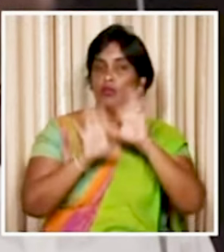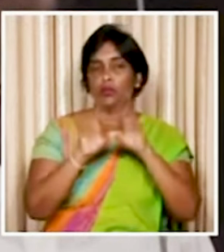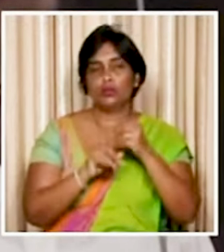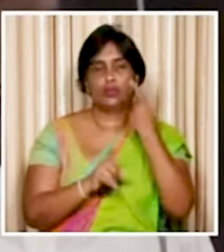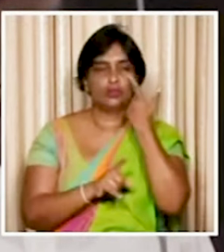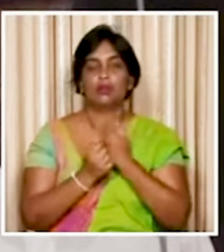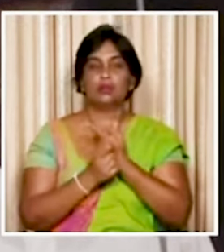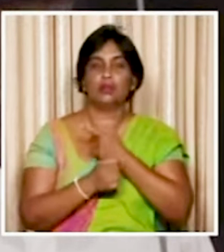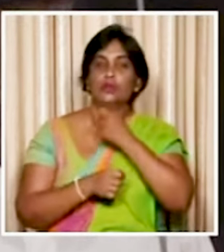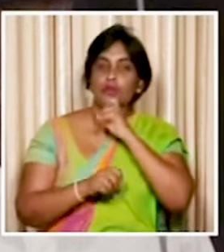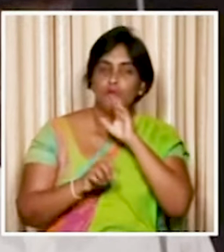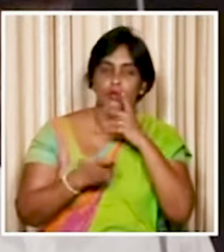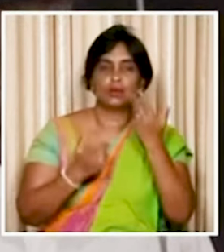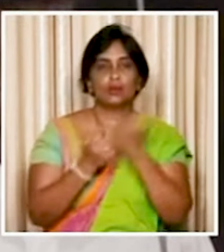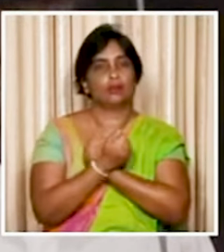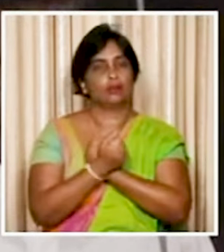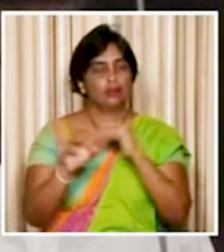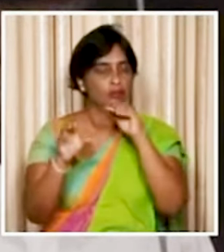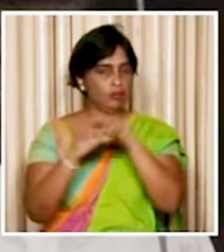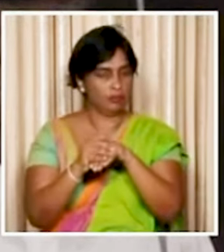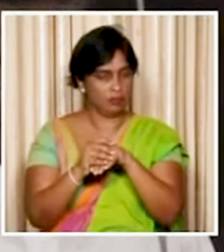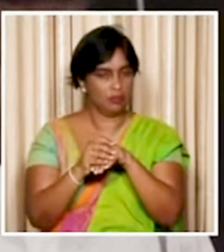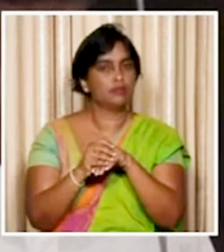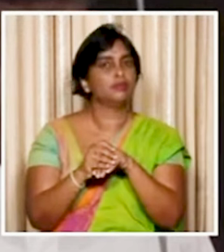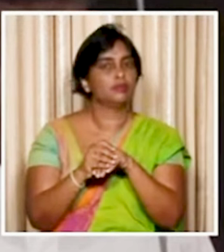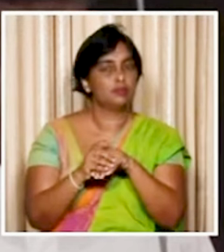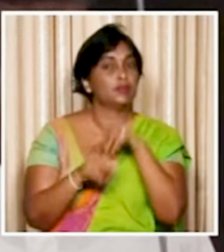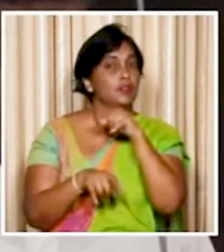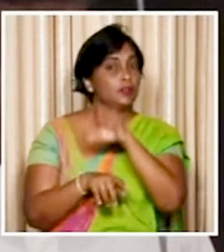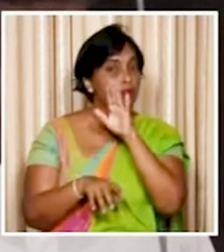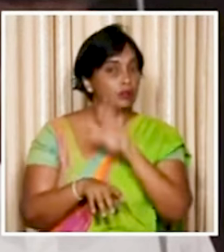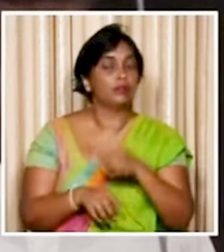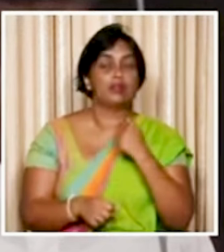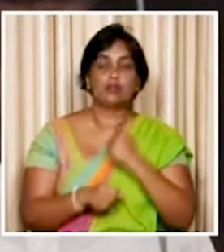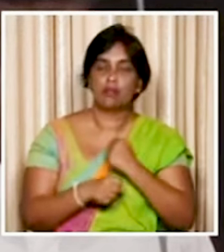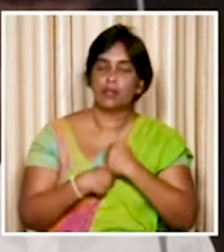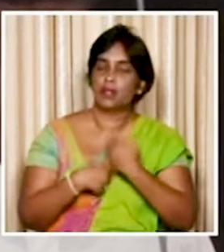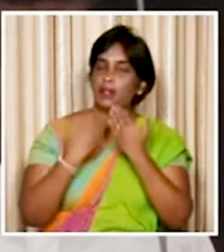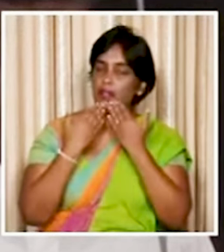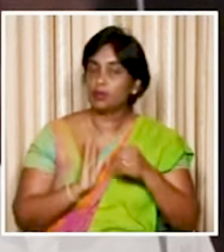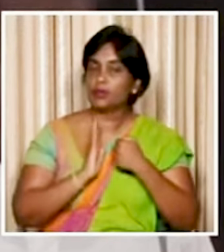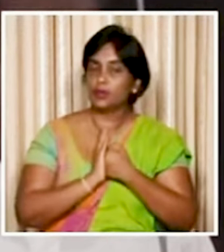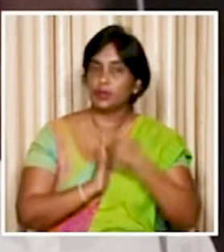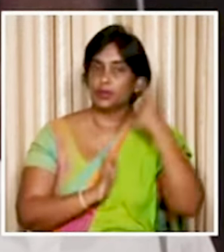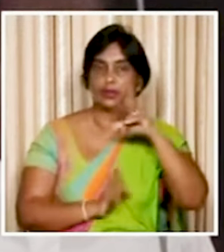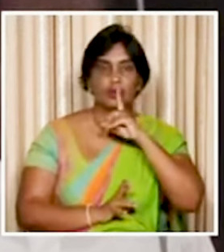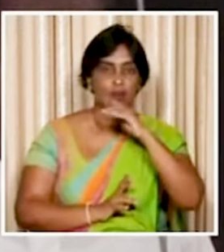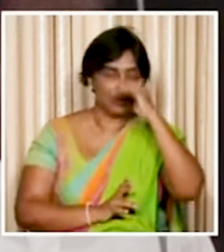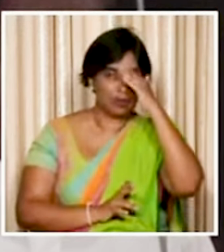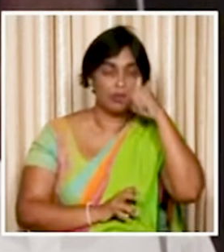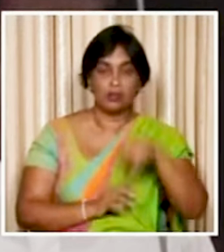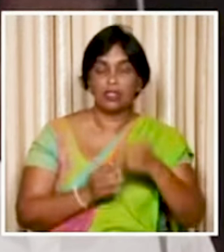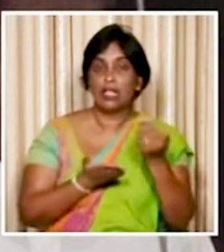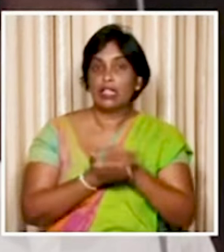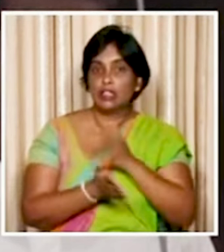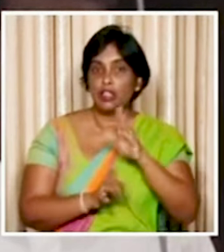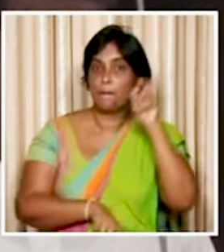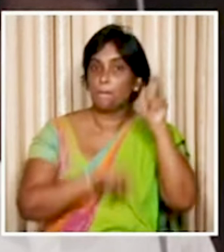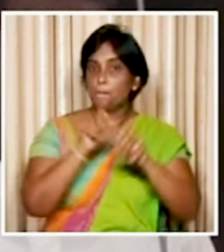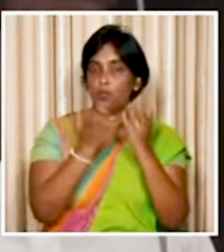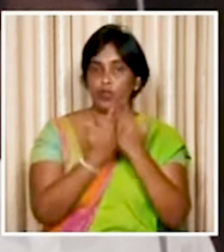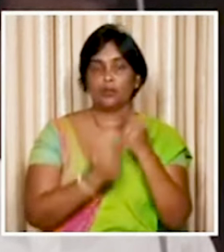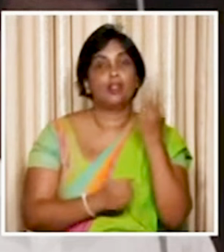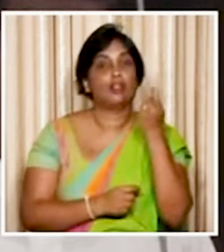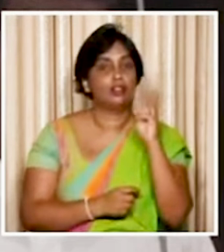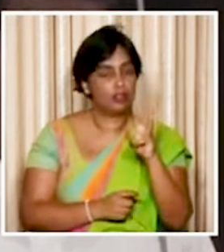ஊடாக விடுதலார்கள். அதற்கு எனது நன்றிகள். ஆனால் இந்த மிகுதி இருக்கின்ற பேரையும்